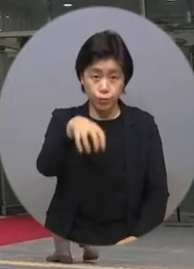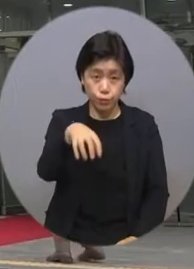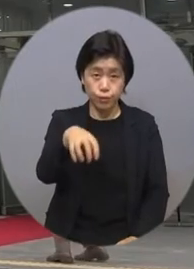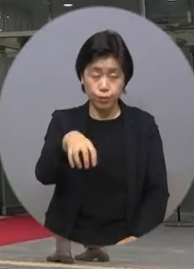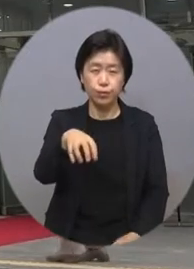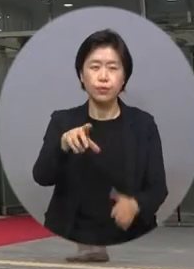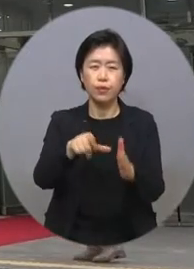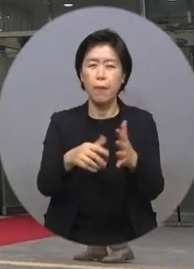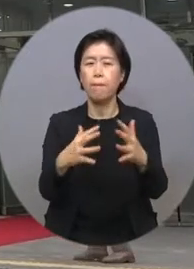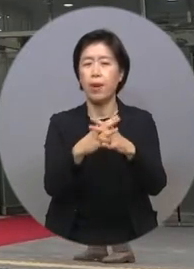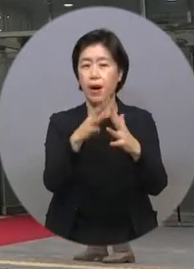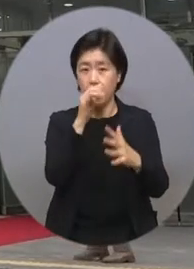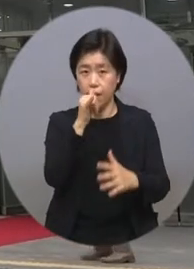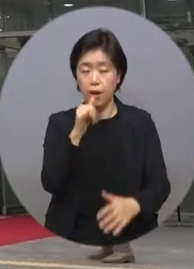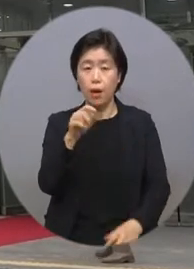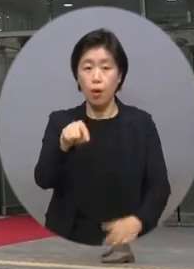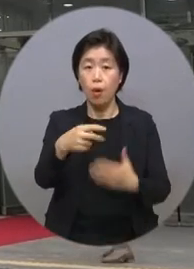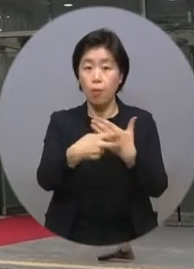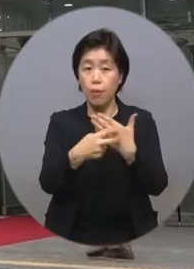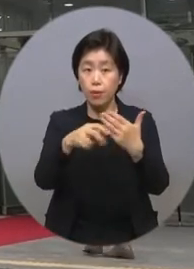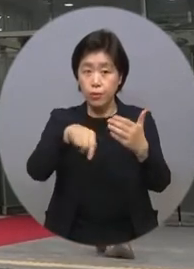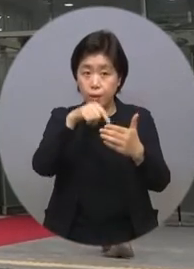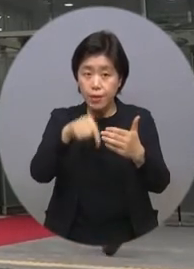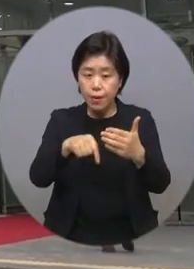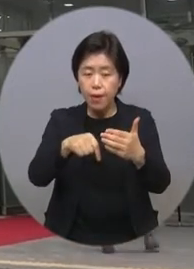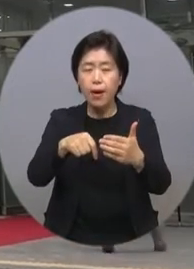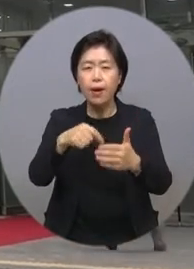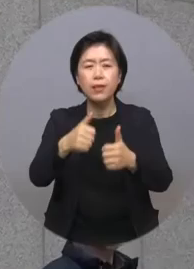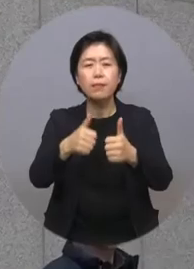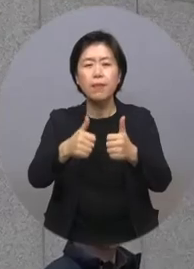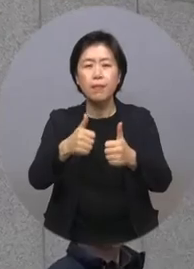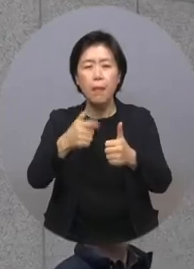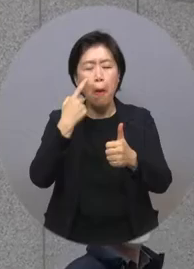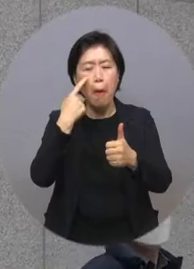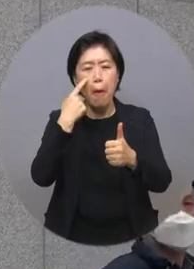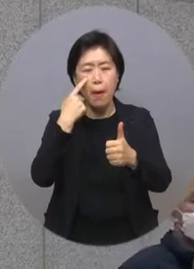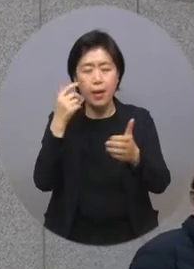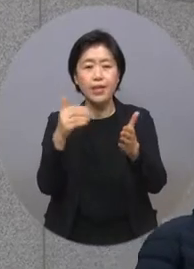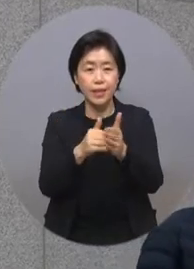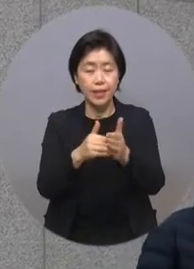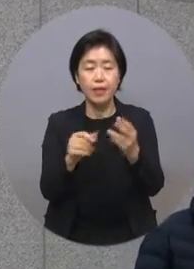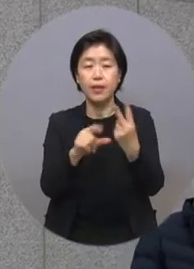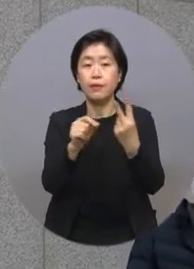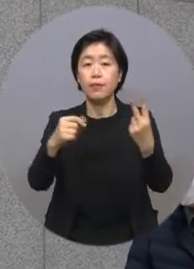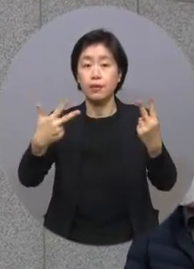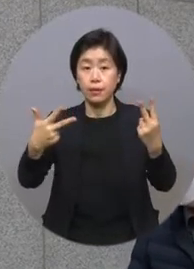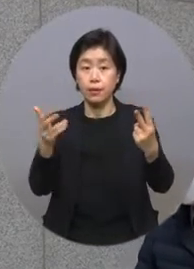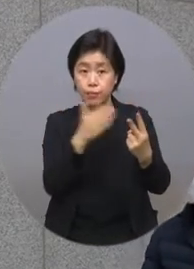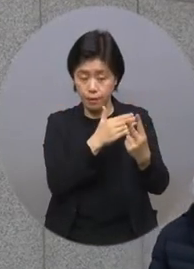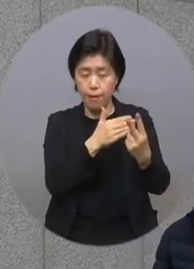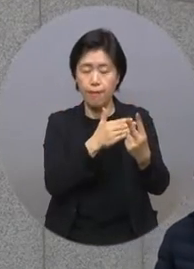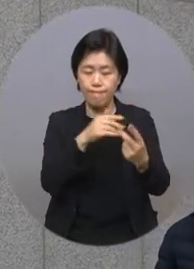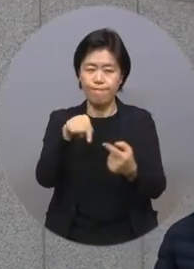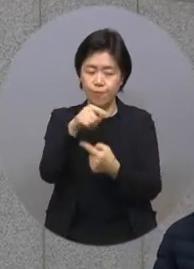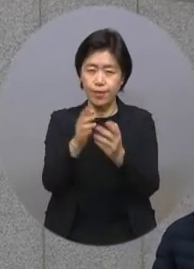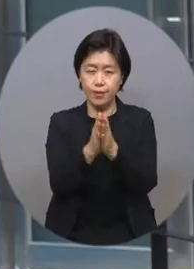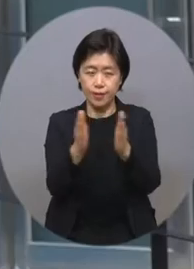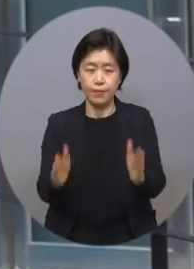선정했고 홍성의료원 내에서 시범 운영 기간을 거쳐 2월 7일부터 정식으로 운영될